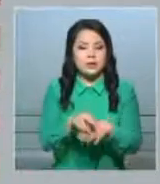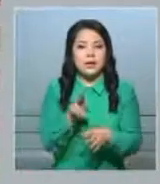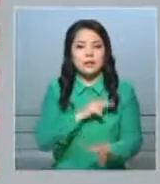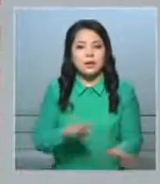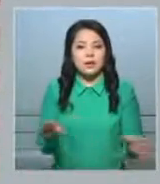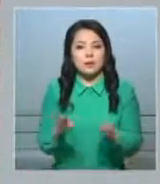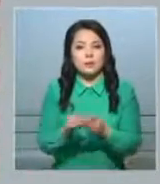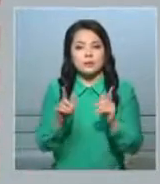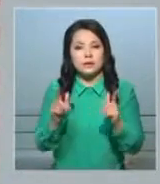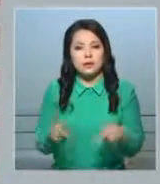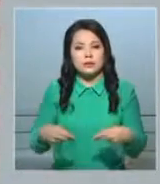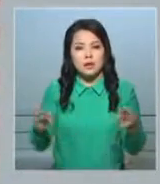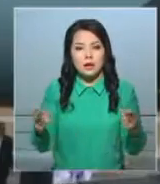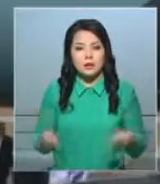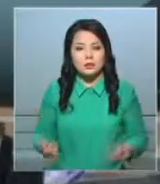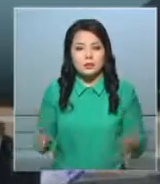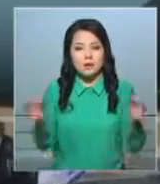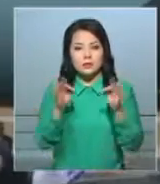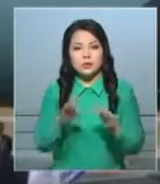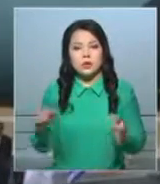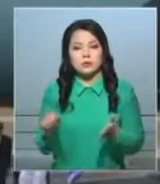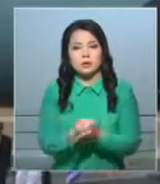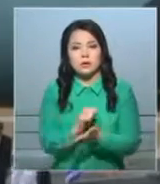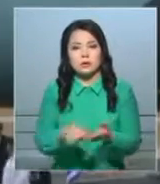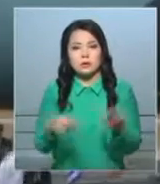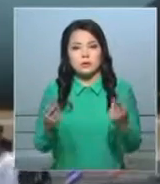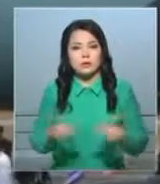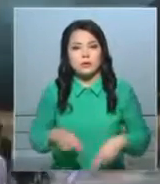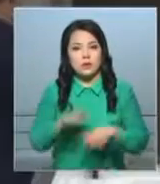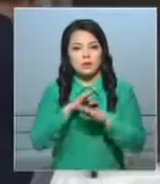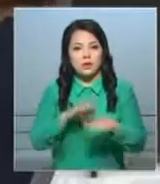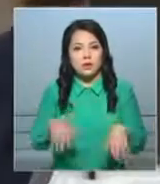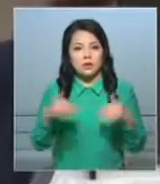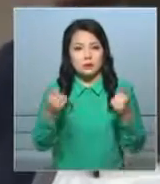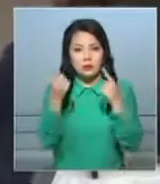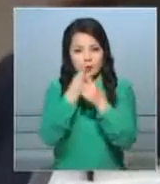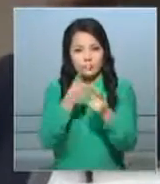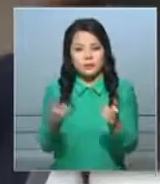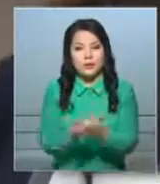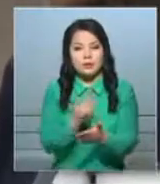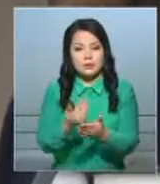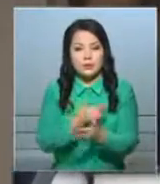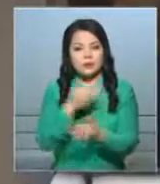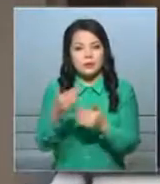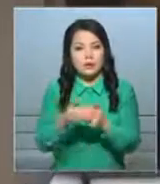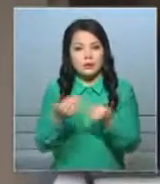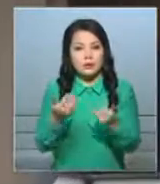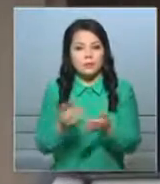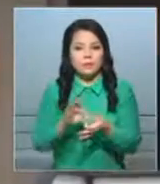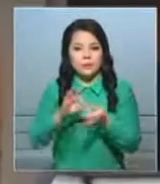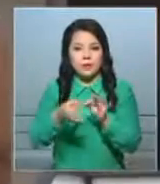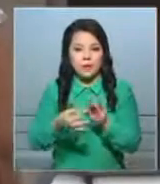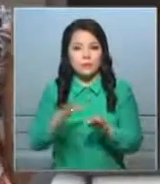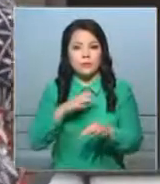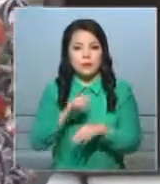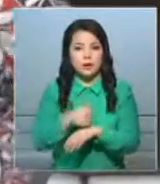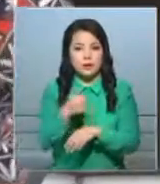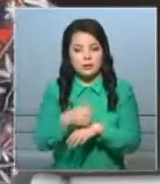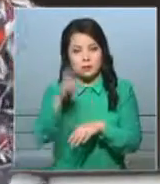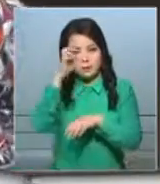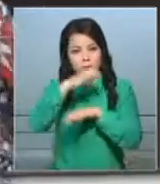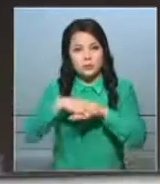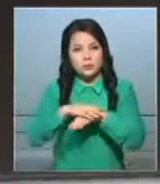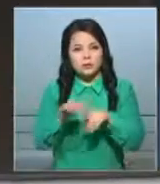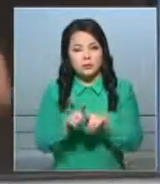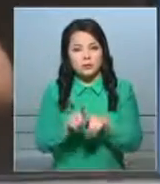сөз қылғанымен ешқандай келісімге келіп, құжатқа қол қойған жоқ. Дегенмен бұқаралық ақпарат құралдарының алдына шығып мәлімдеме жасаған Куба басшысы, біз